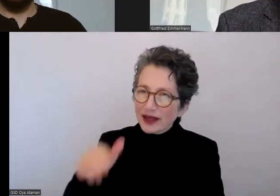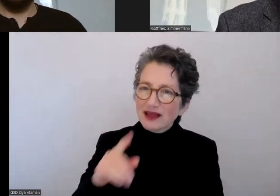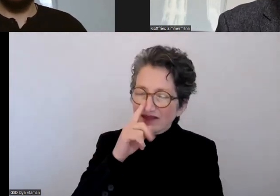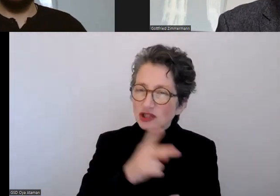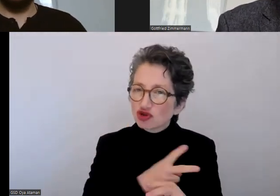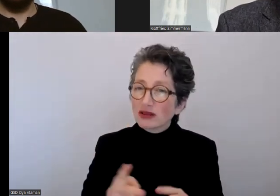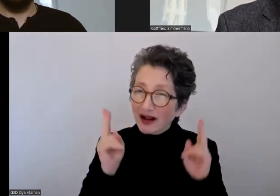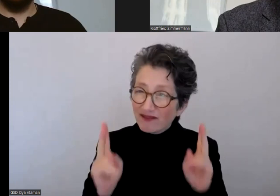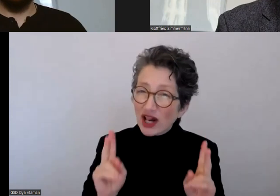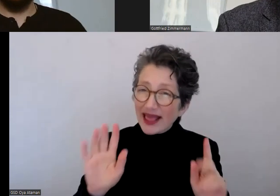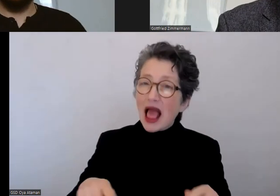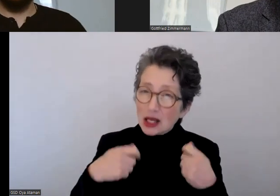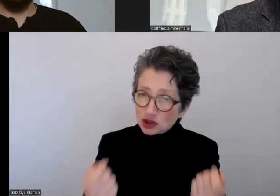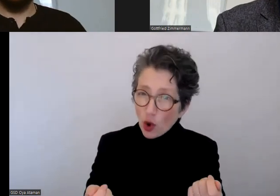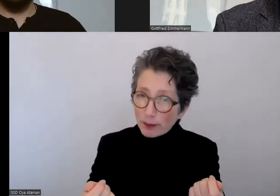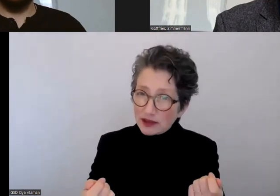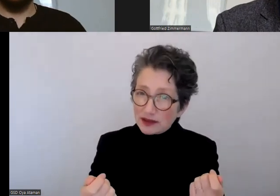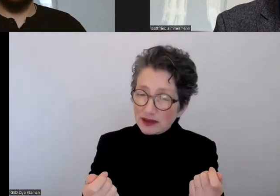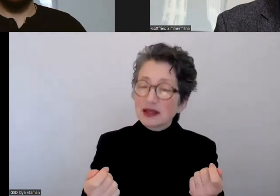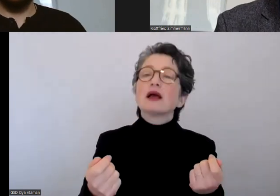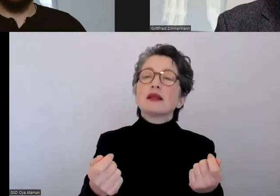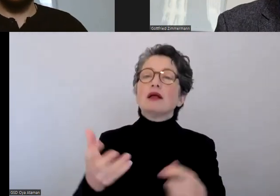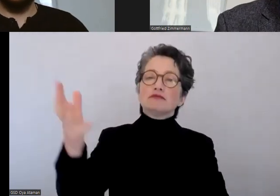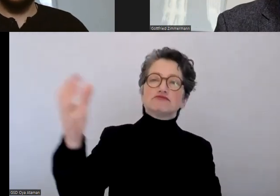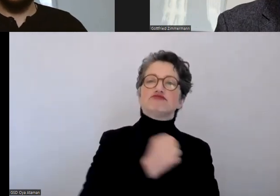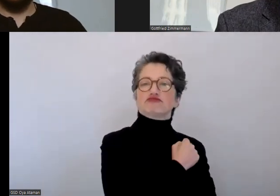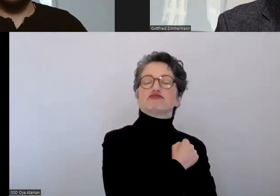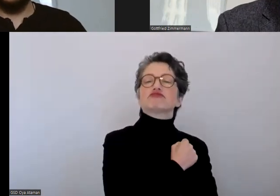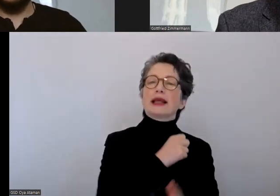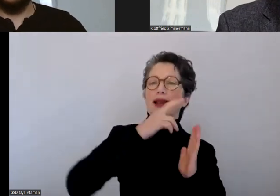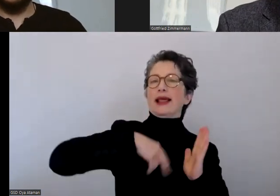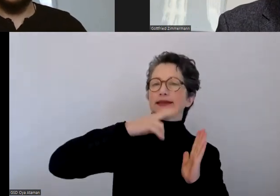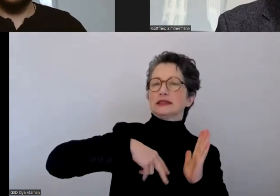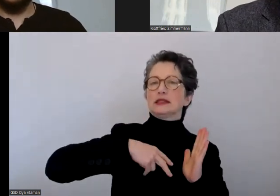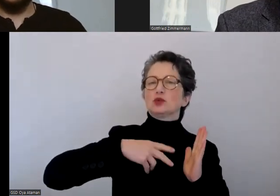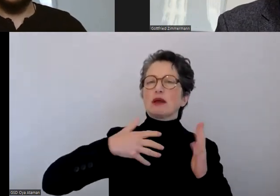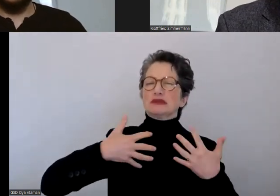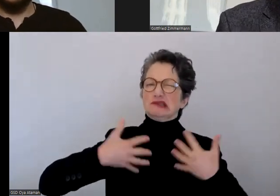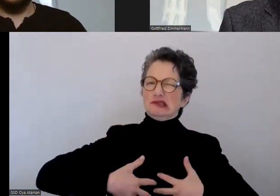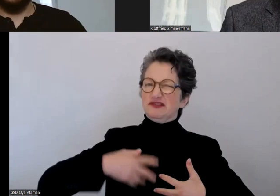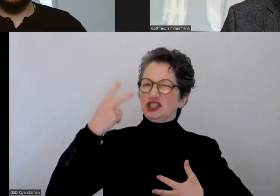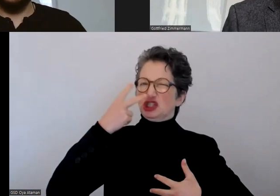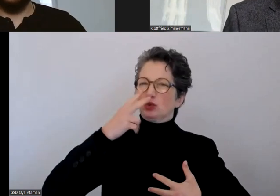Standards wirklich herausgekommen sind, entsprechend die lesen und verstehen und umsetzen.